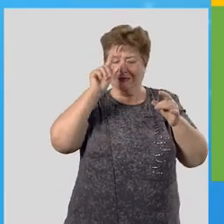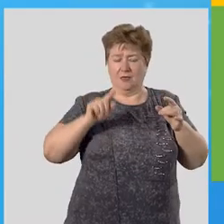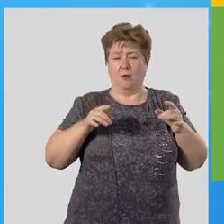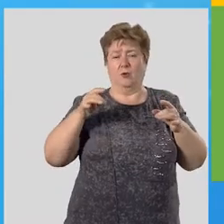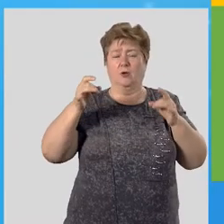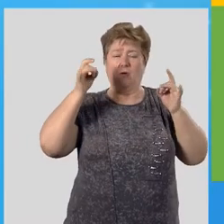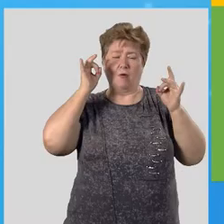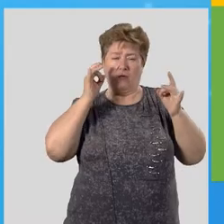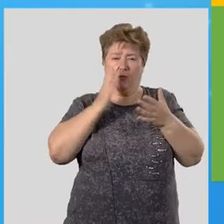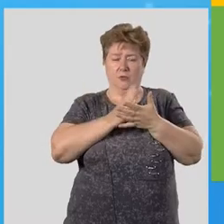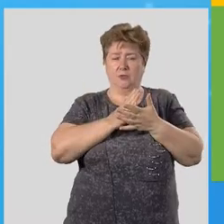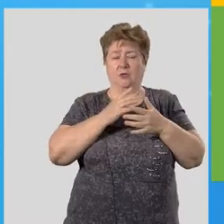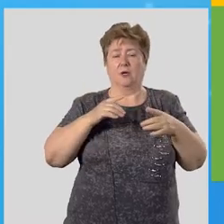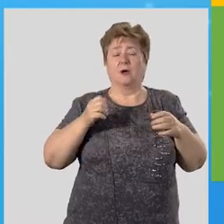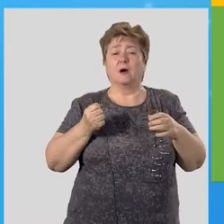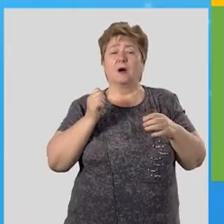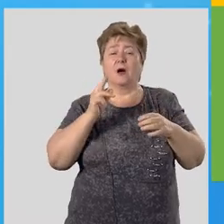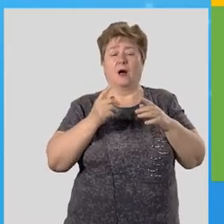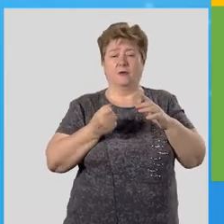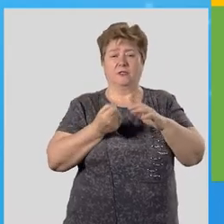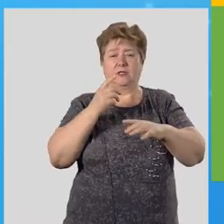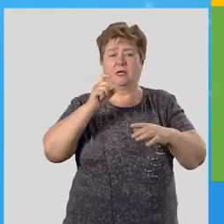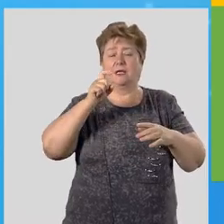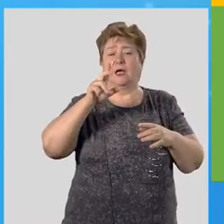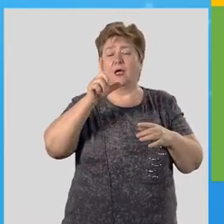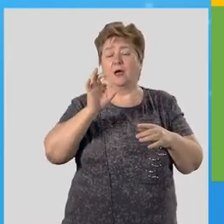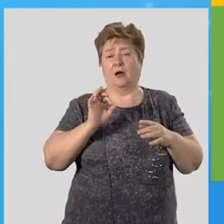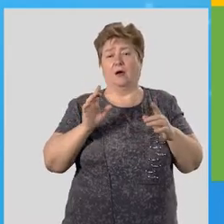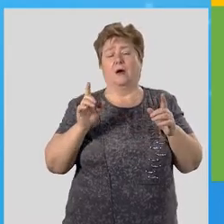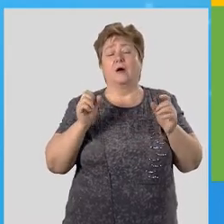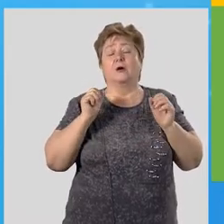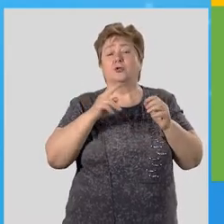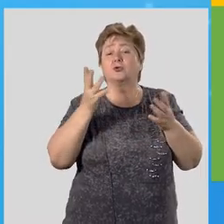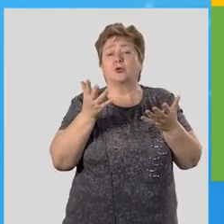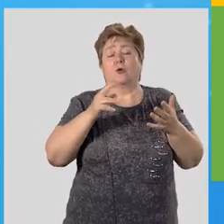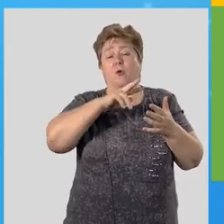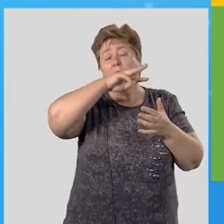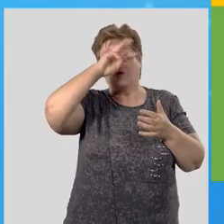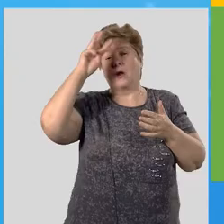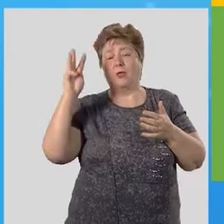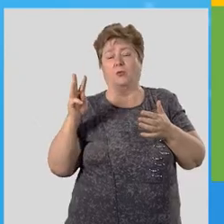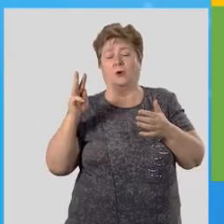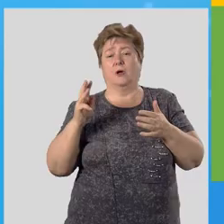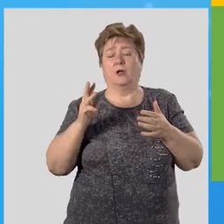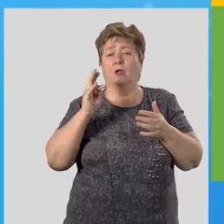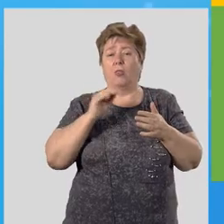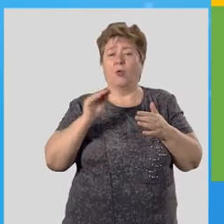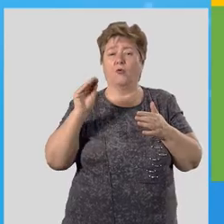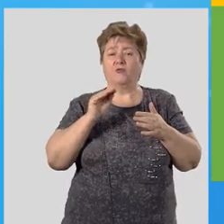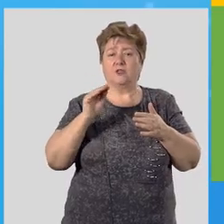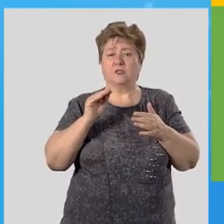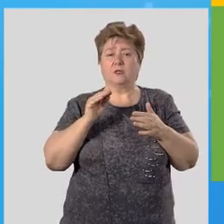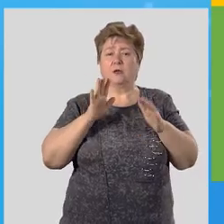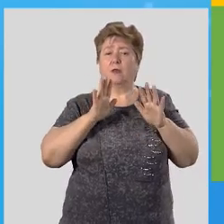и гремит гром, как возникает эхо, что такое радуга. Но физика